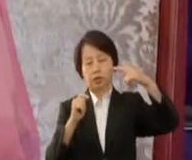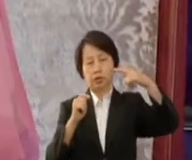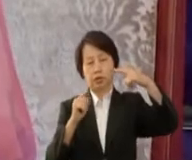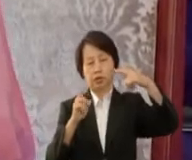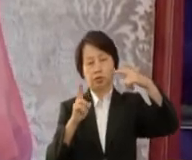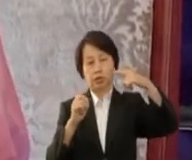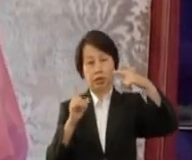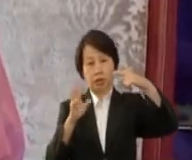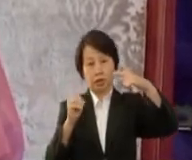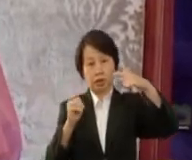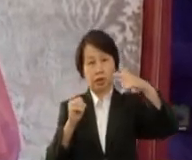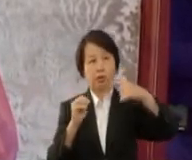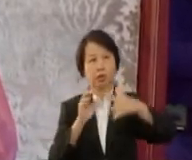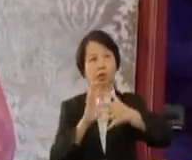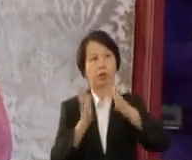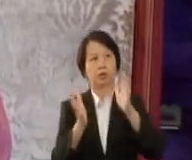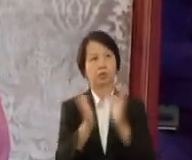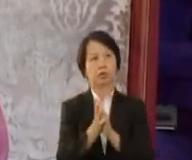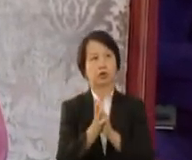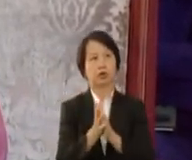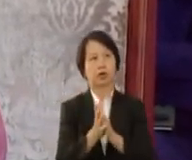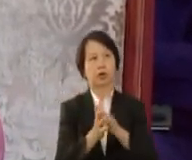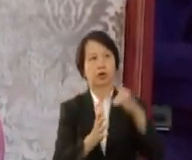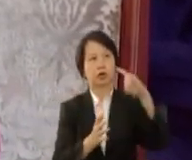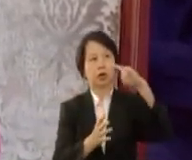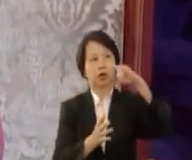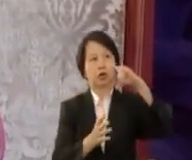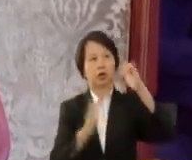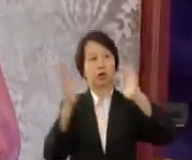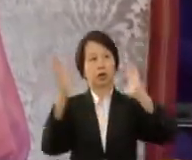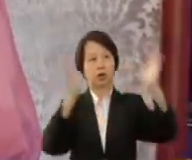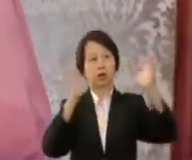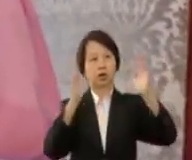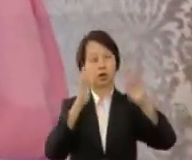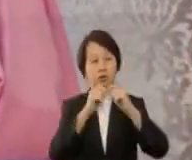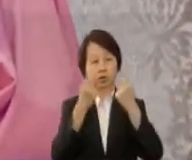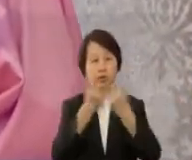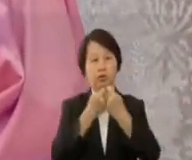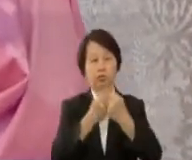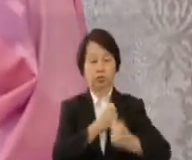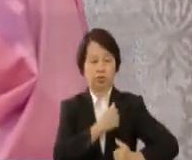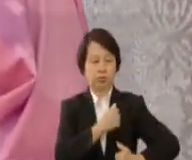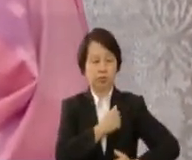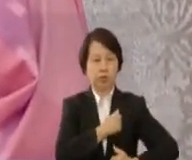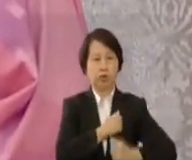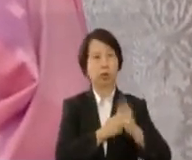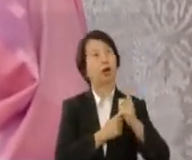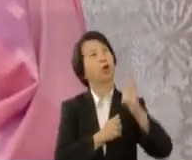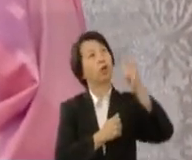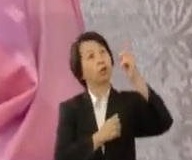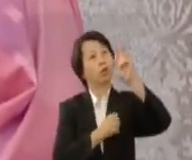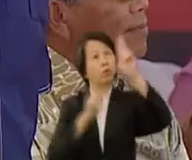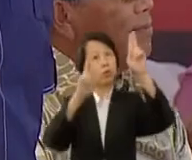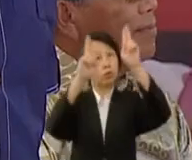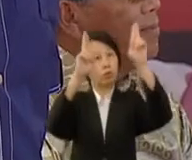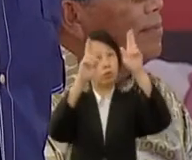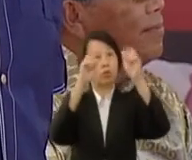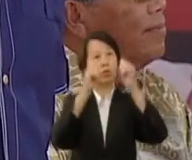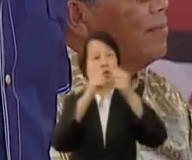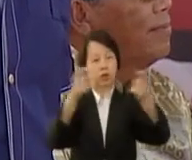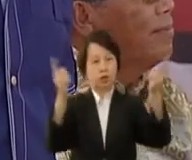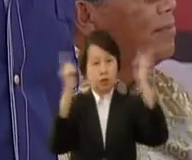diraja ini, menjadikan Angkatan Tentera Malaysia antara pasukan pertahanan utara yang disegani di rantau